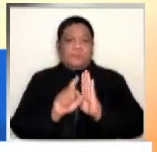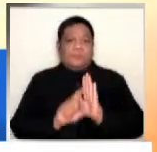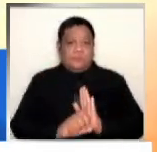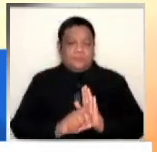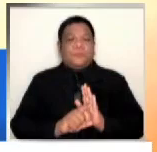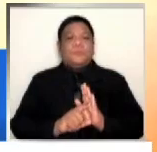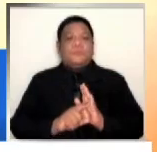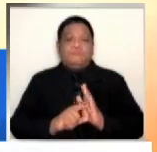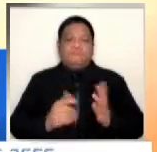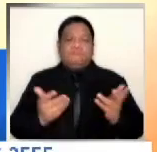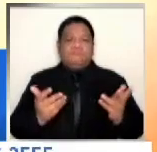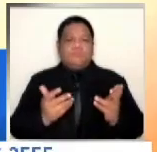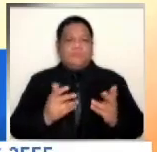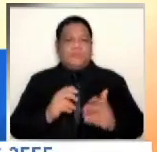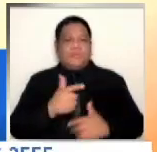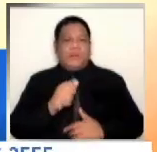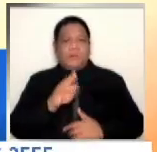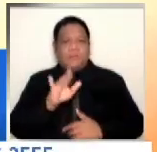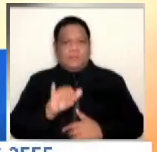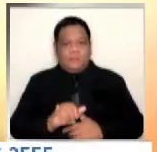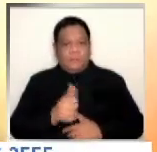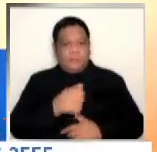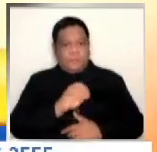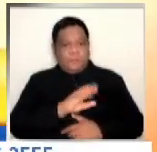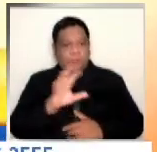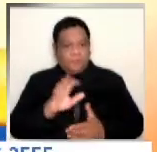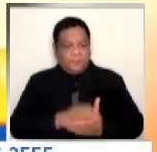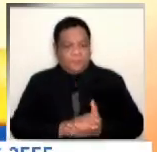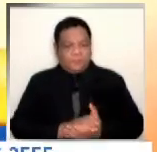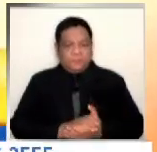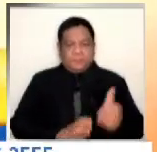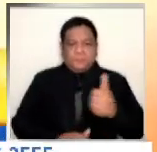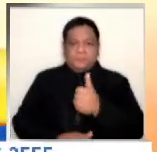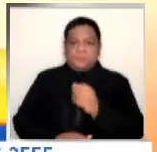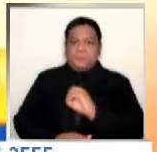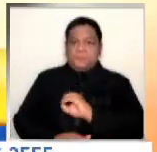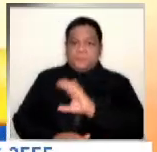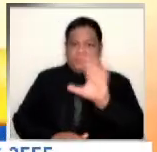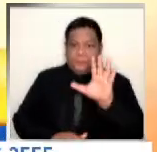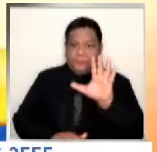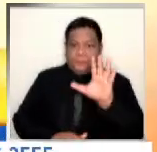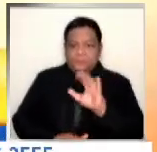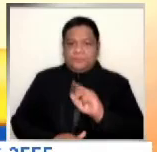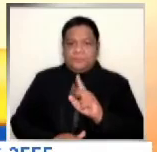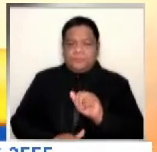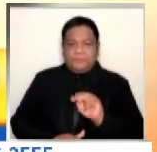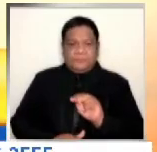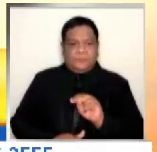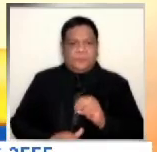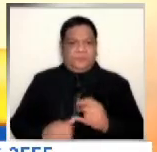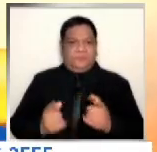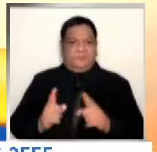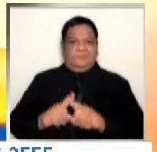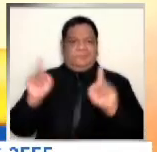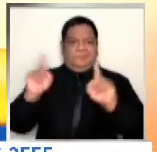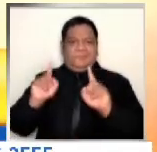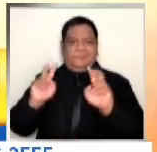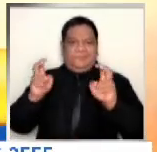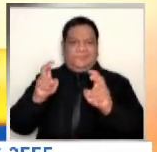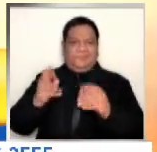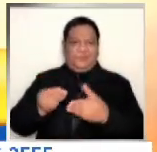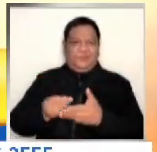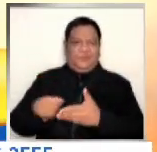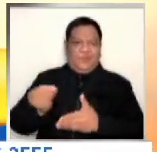Concepcion. Attorney Gabby, good morning. Gandang umaga din sa iyo, Ivan. Attorney, ibang klaseng shopping to, ha? Oo, nakakagalit. Ano